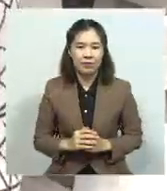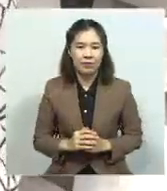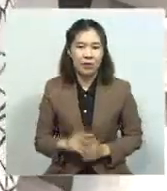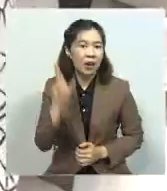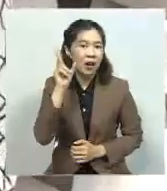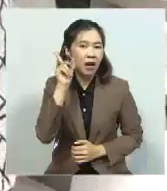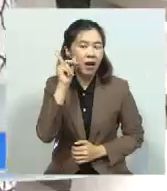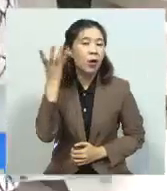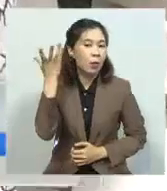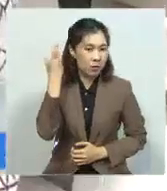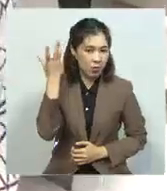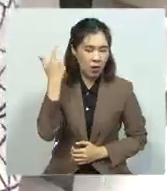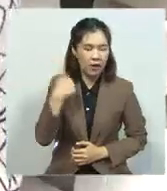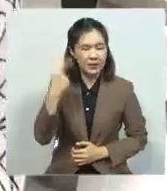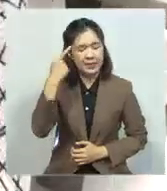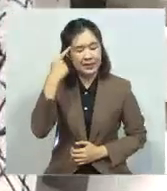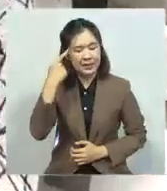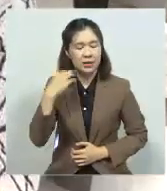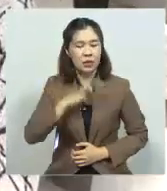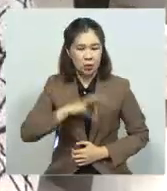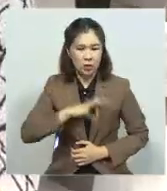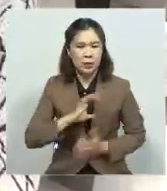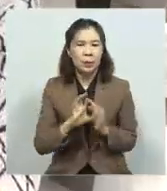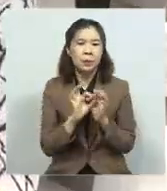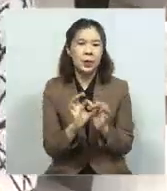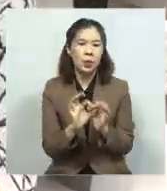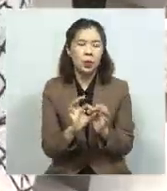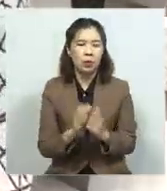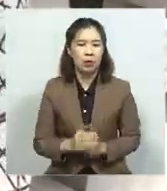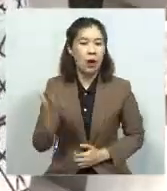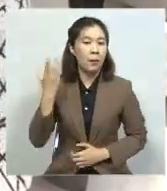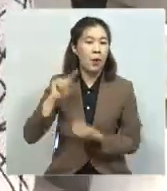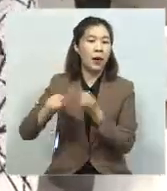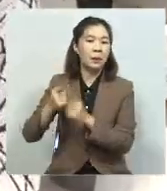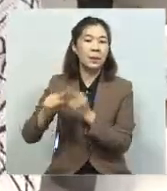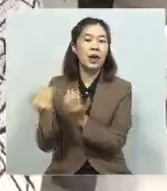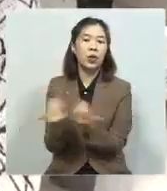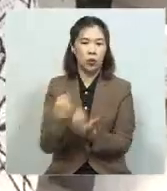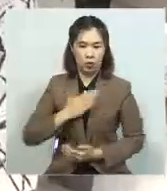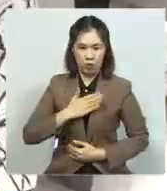วเมื่อวานใช่ไหมก็เป็นห่วงนะเพราะว่าเมื่อวานเพื่อนลูกเข้ามาสอบที่นี่เหมือนกัน